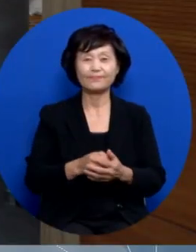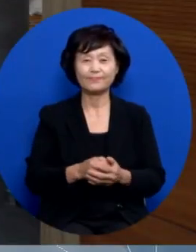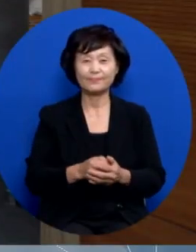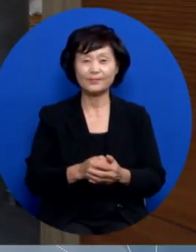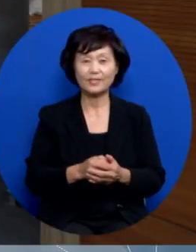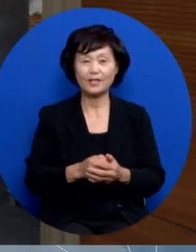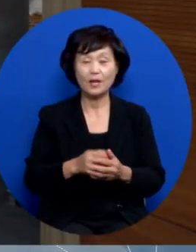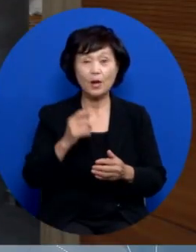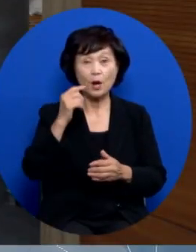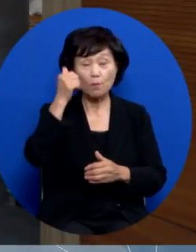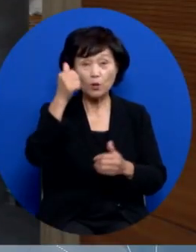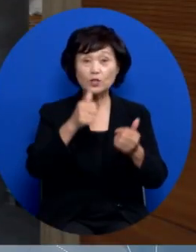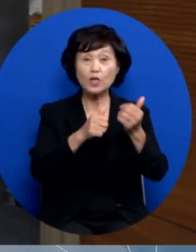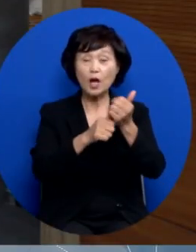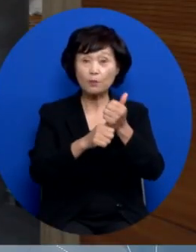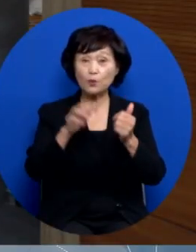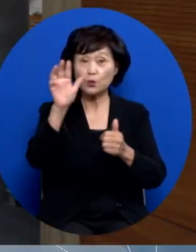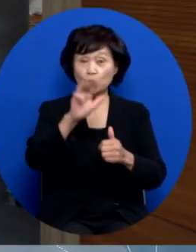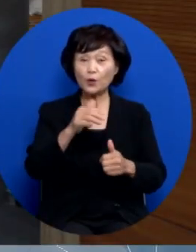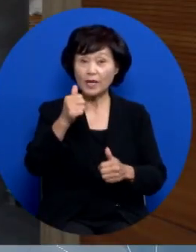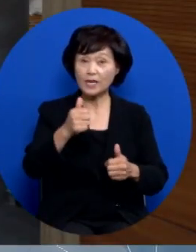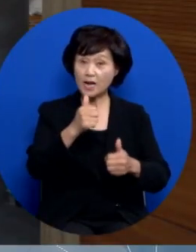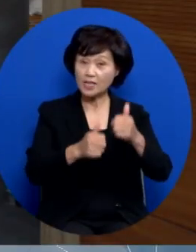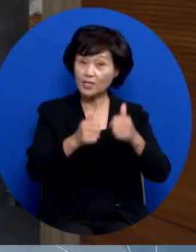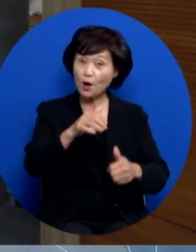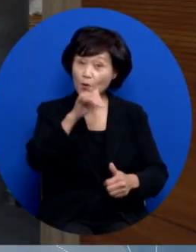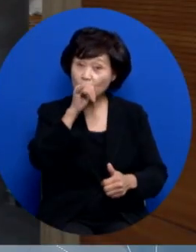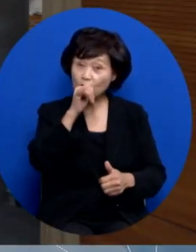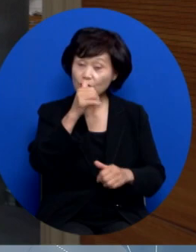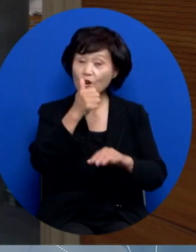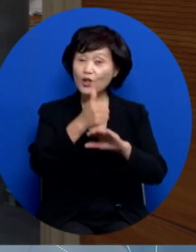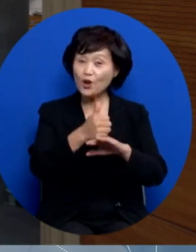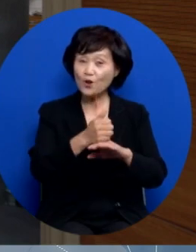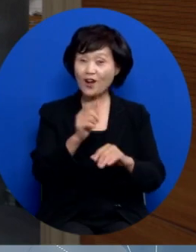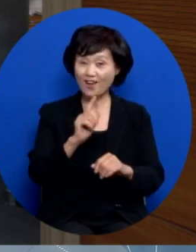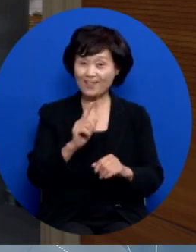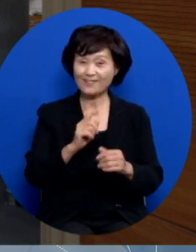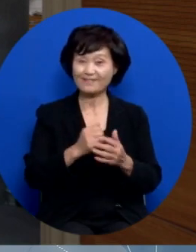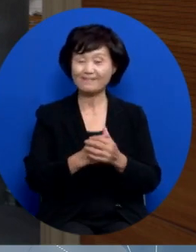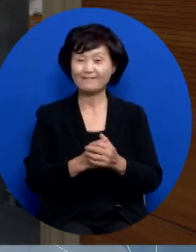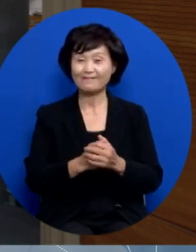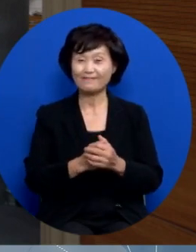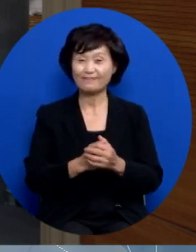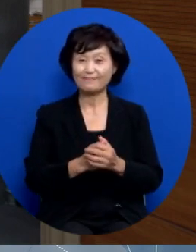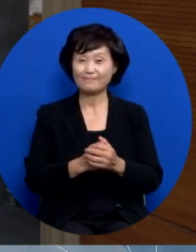네, 목사 부총회장은 경선이었던 걸로 알고 있는데요. 결과 전해주시죠.